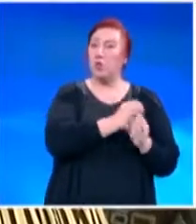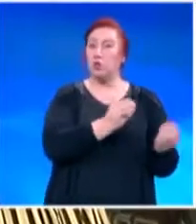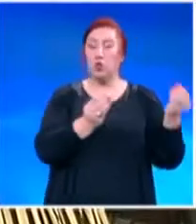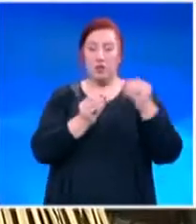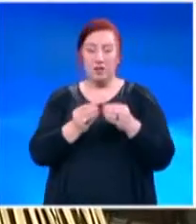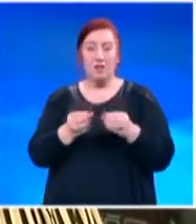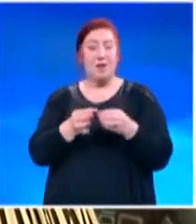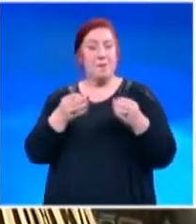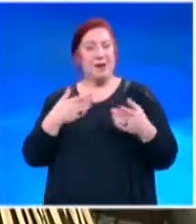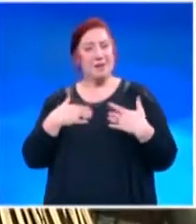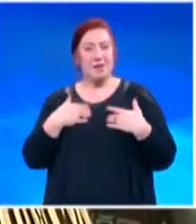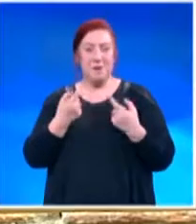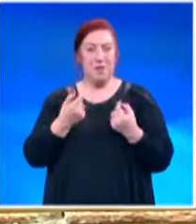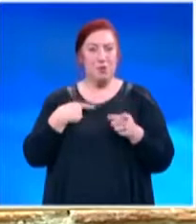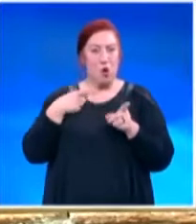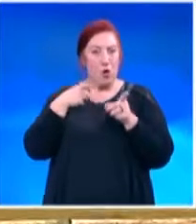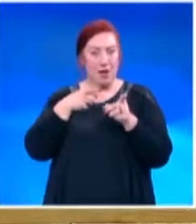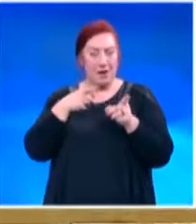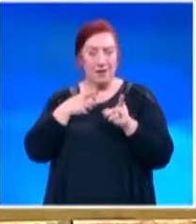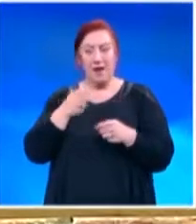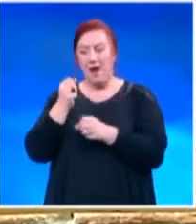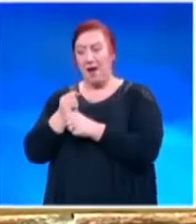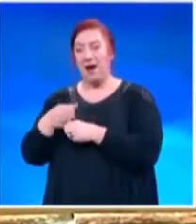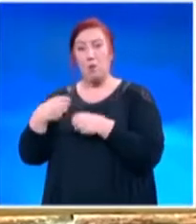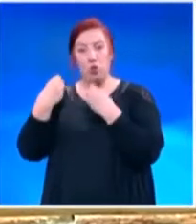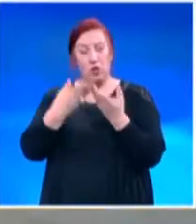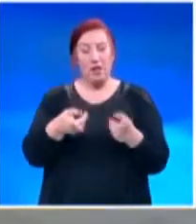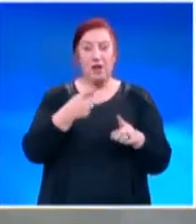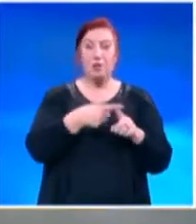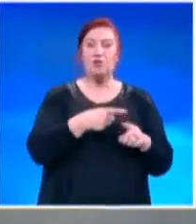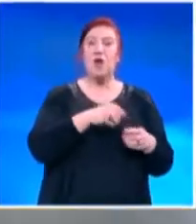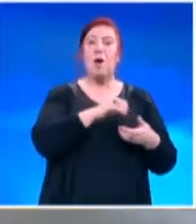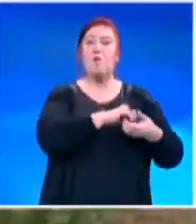от страна на работодателите, и от страна на профсъюзите. Какви са те? Вижте.